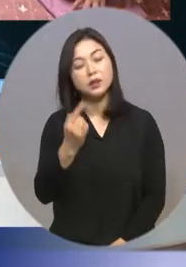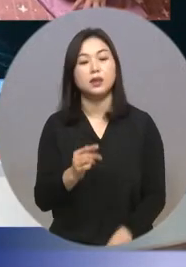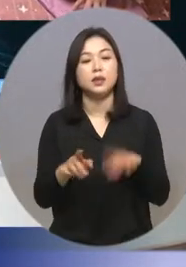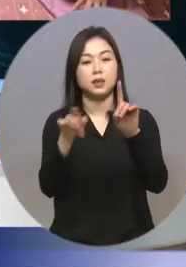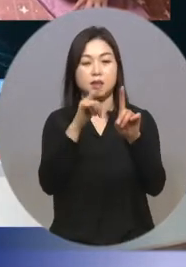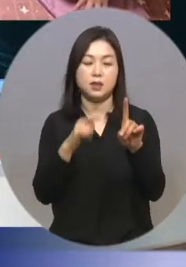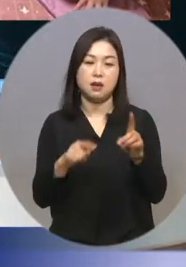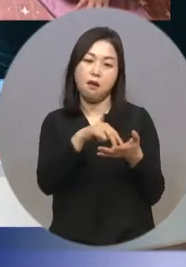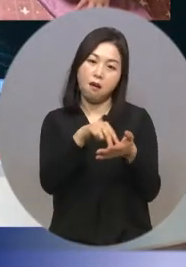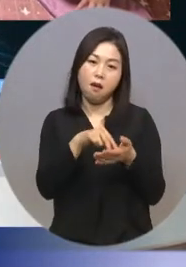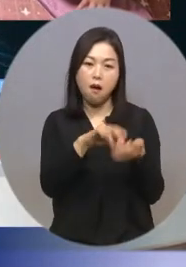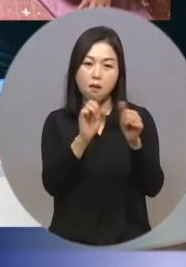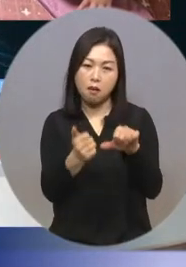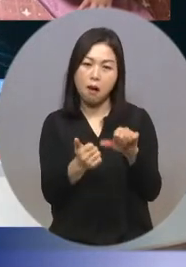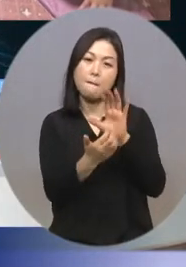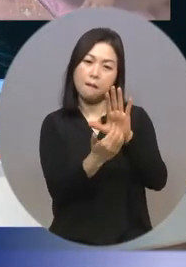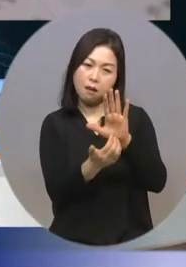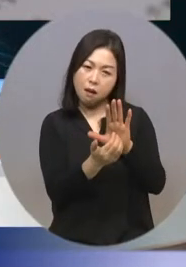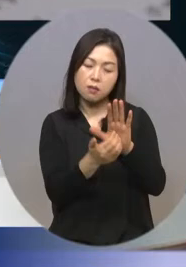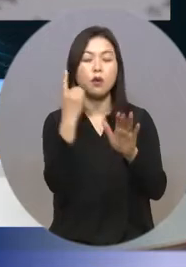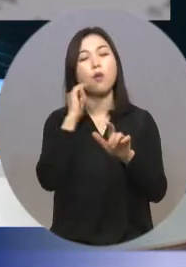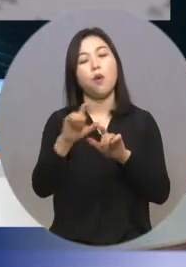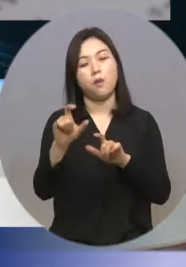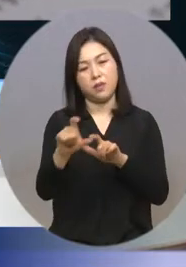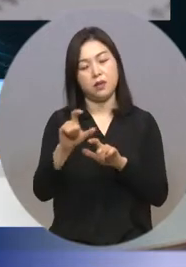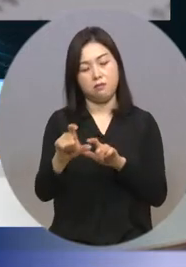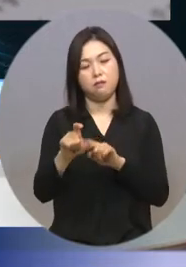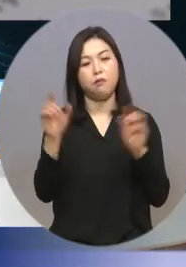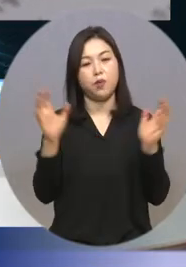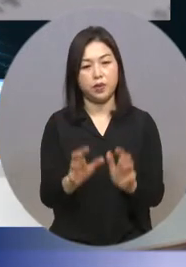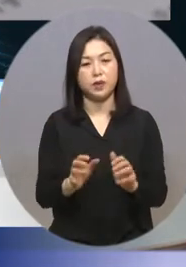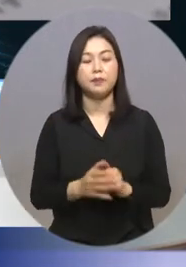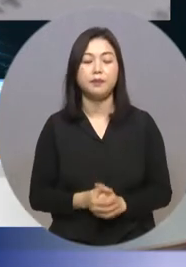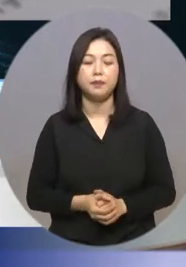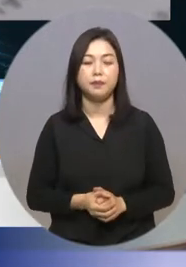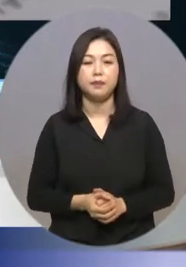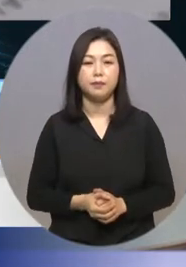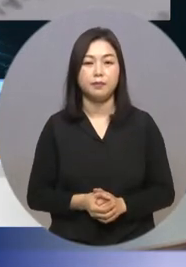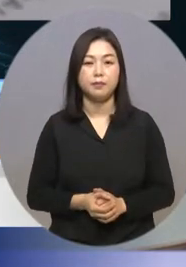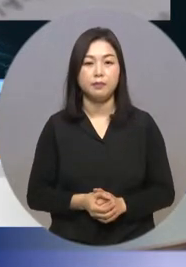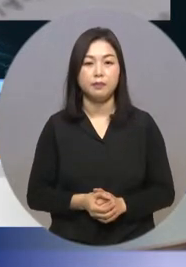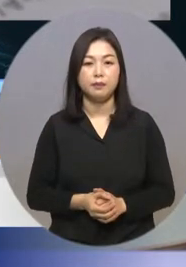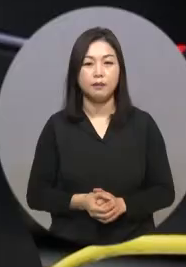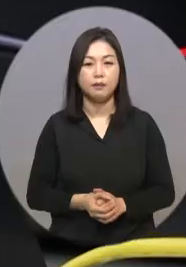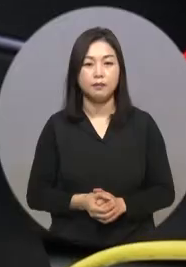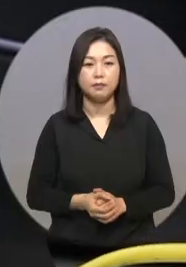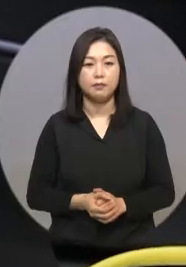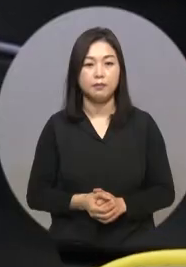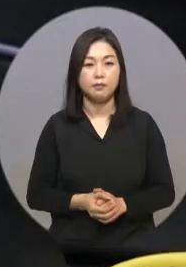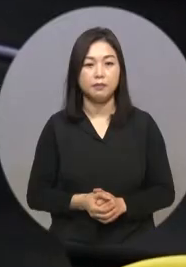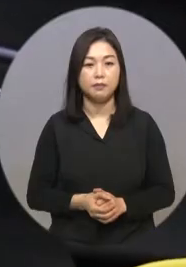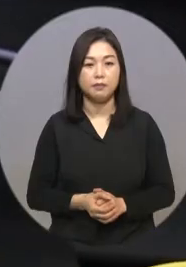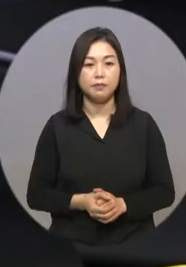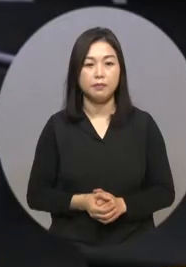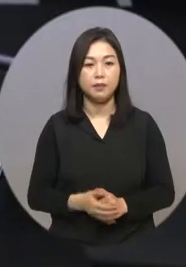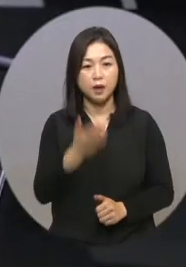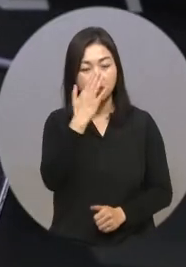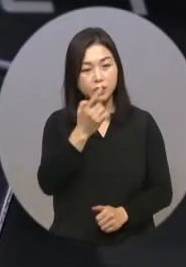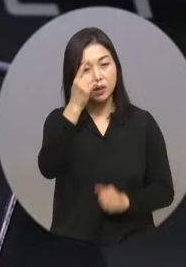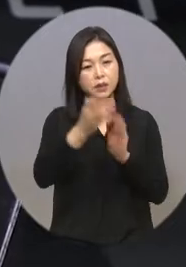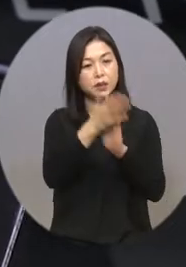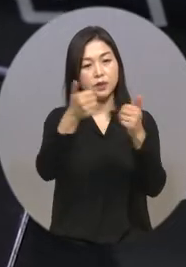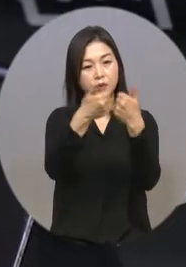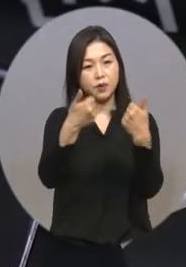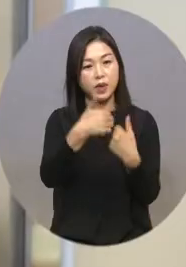고독사 예방을 위해 고민하는 자리를 마련했습니다 이용중 기자가 보도합니다 순천시 후에 증